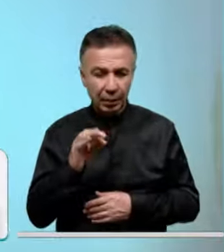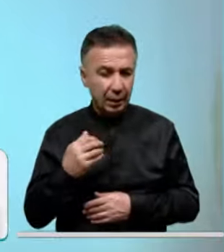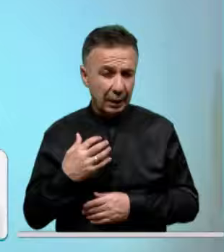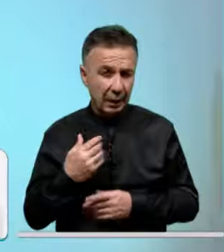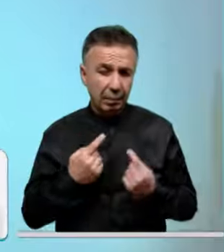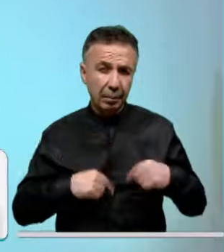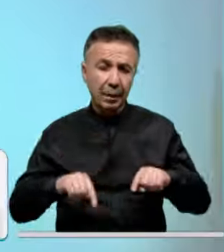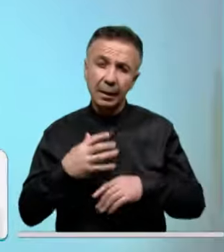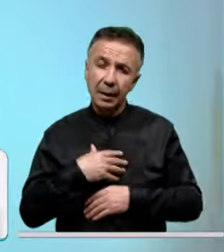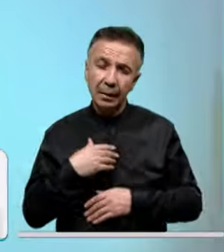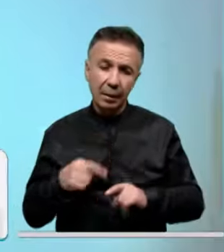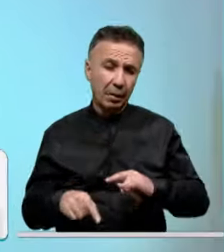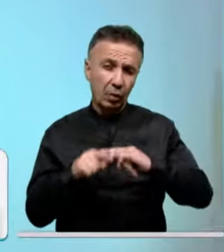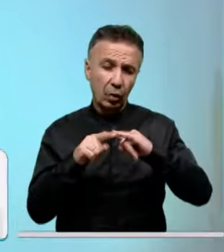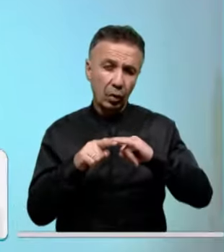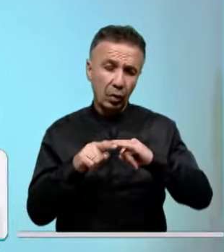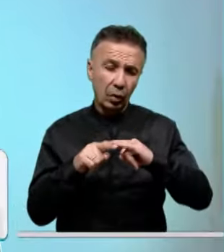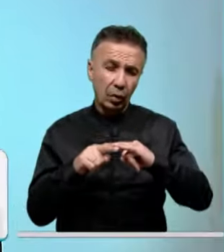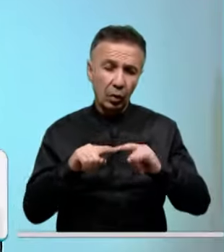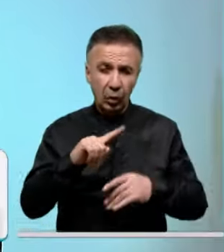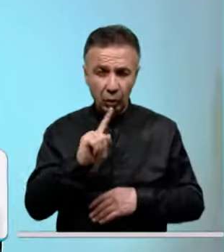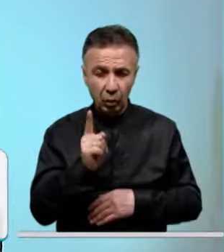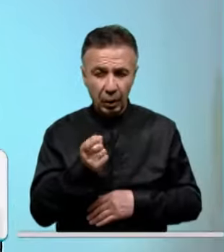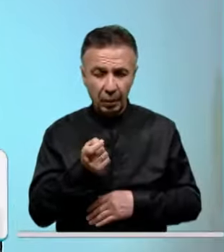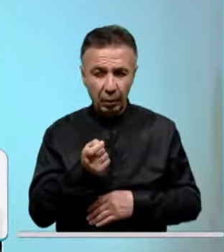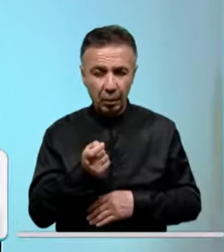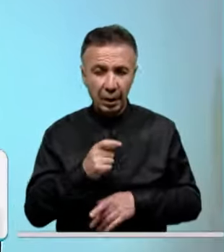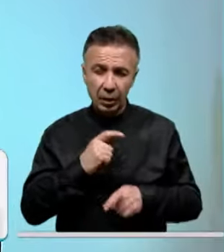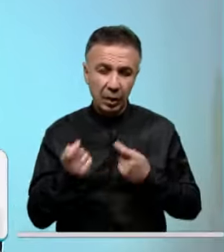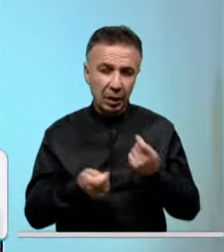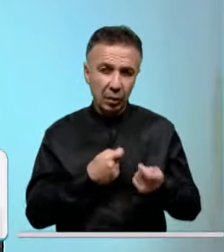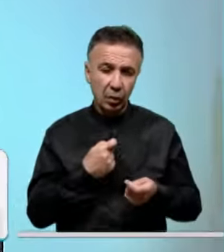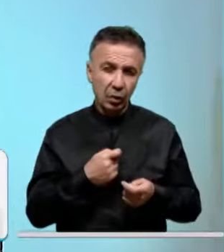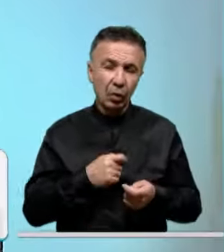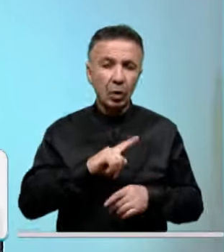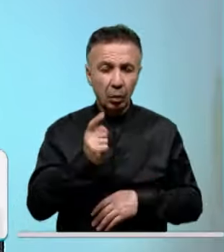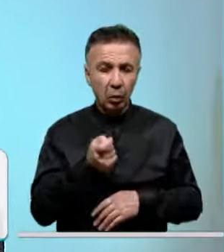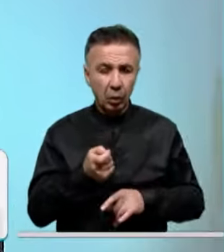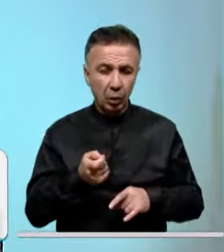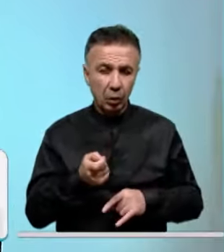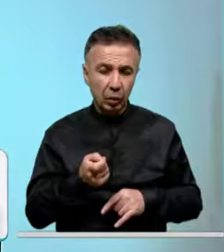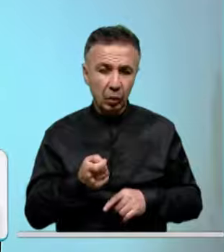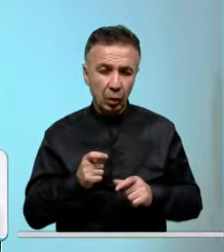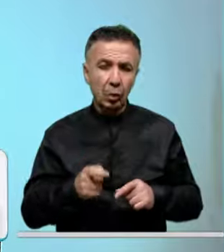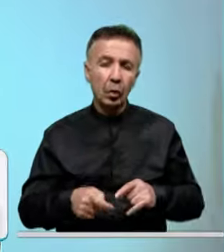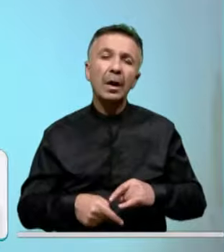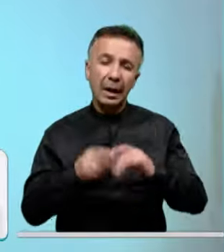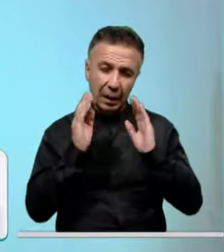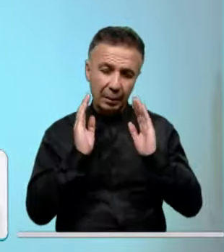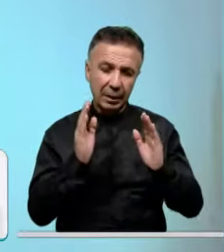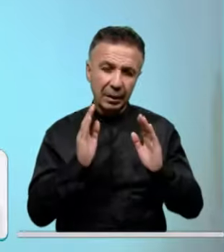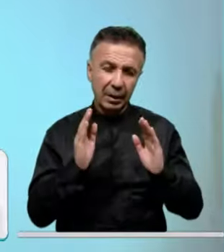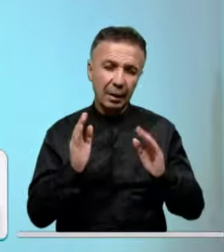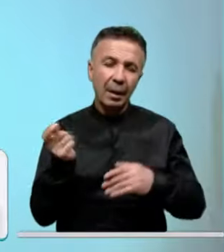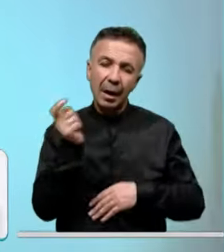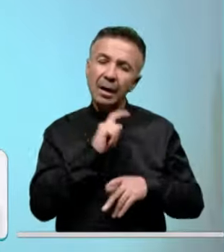kendimiz yön tespit etmeye çalışıyoruz. Tespit ettiğimiz yöne namazı kıldık. Ama